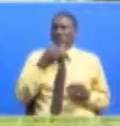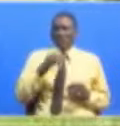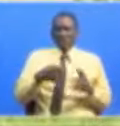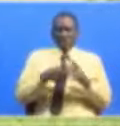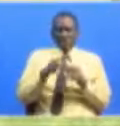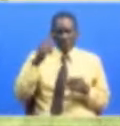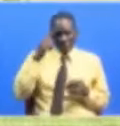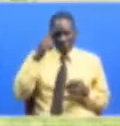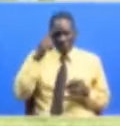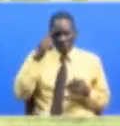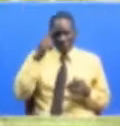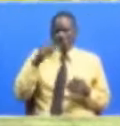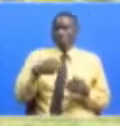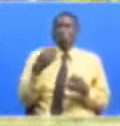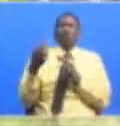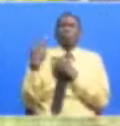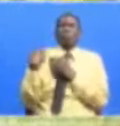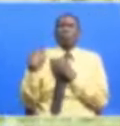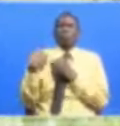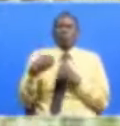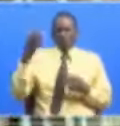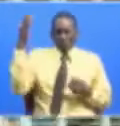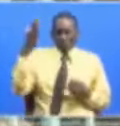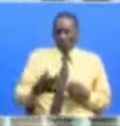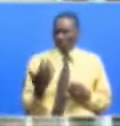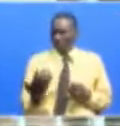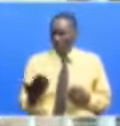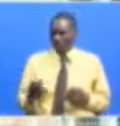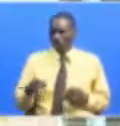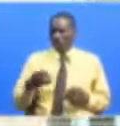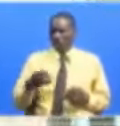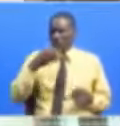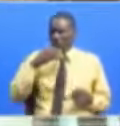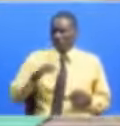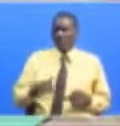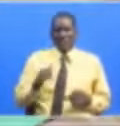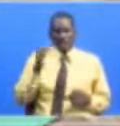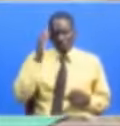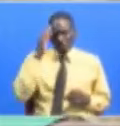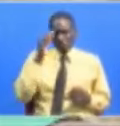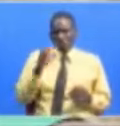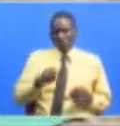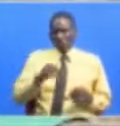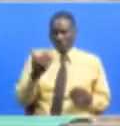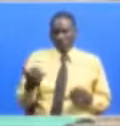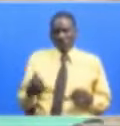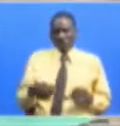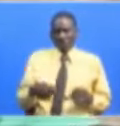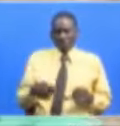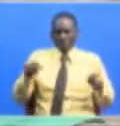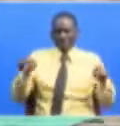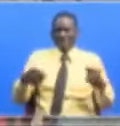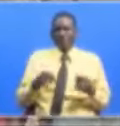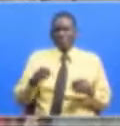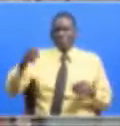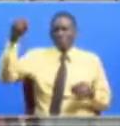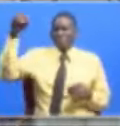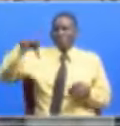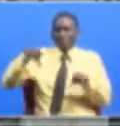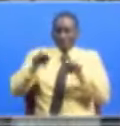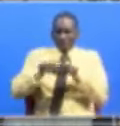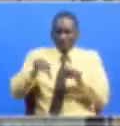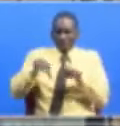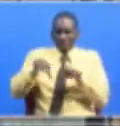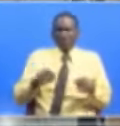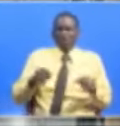kuwazia anayefaa kuwajibika kisa cha kukatwa kwa mkono wa mwanawe. Kuja kulia laisi, kumbe mtoto mwingine amewaisha pia na stima the same spot. Sasa